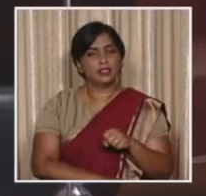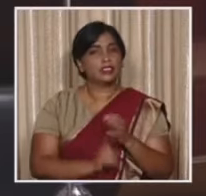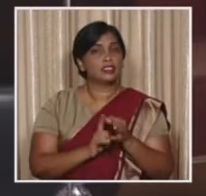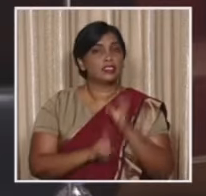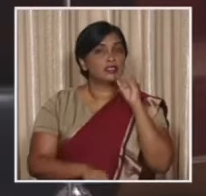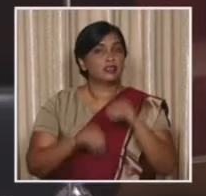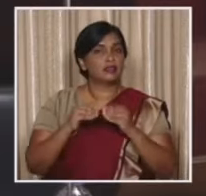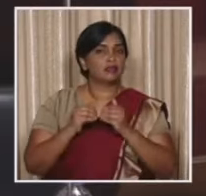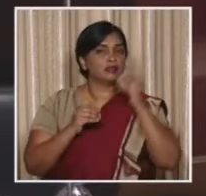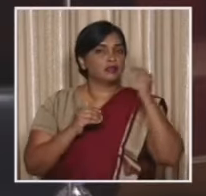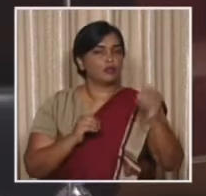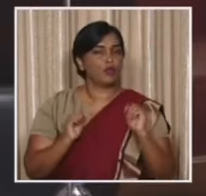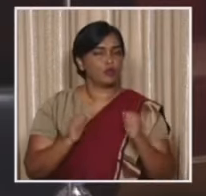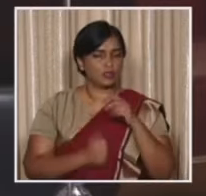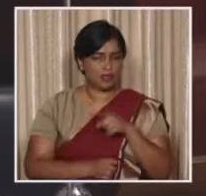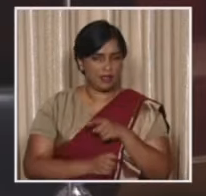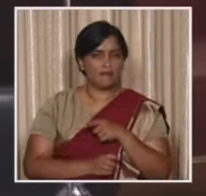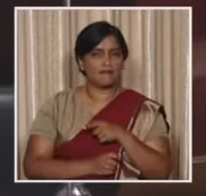ජනාධිපතිවරණය කල් දාන්න උත්සාහයක්